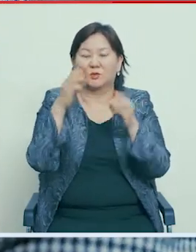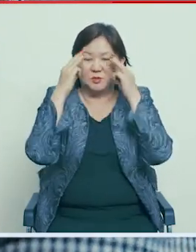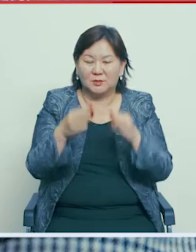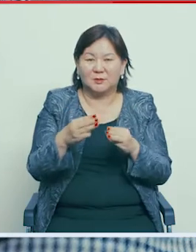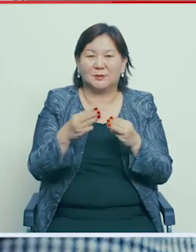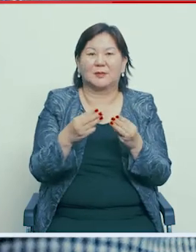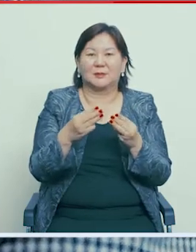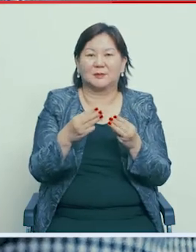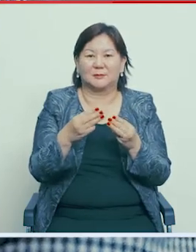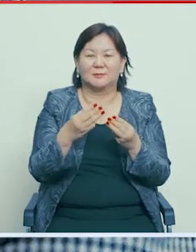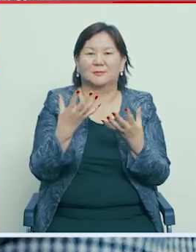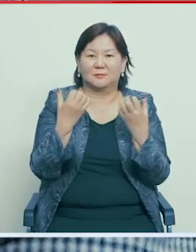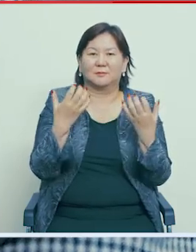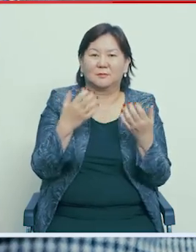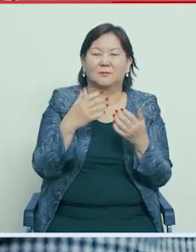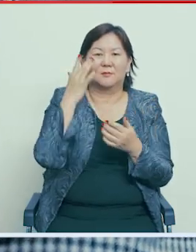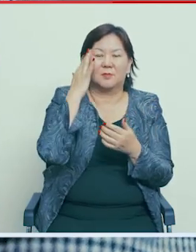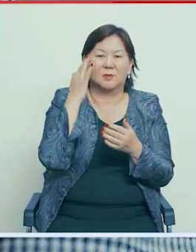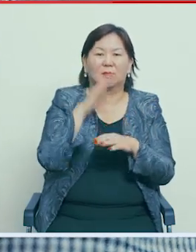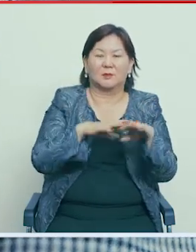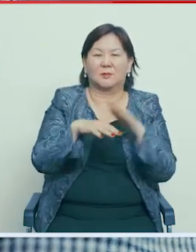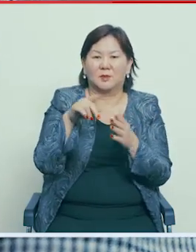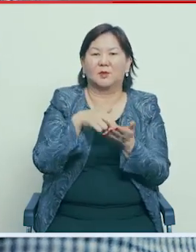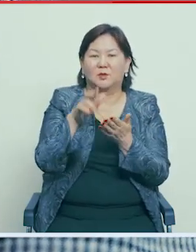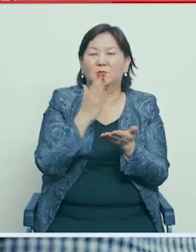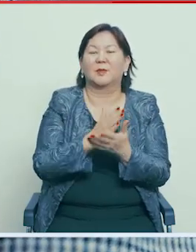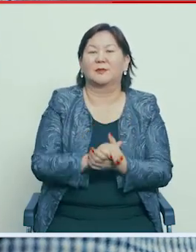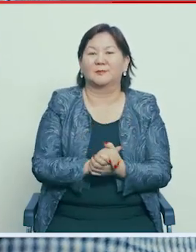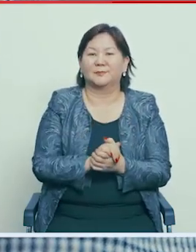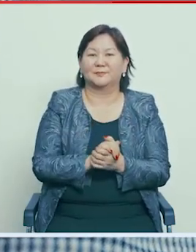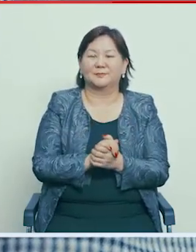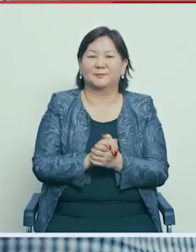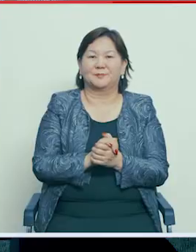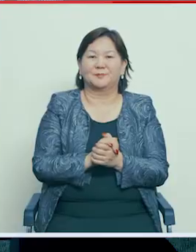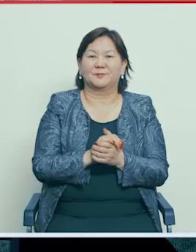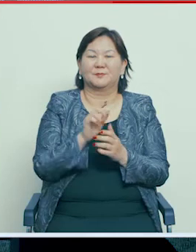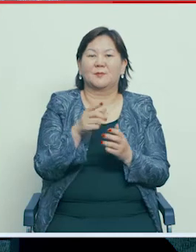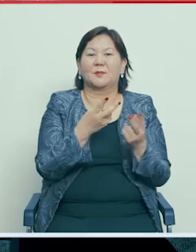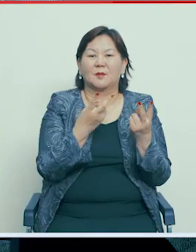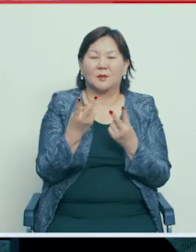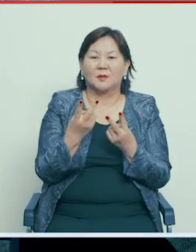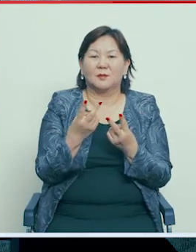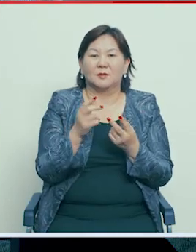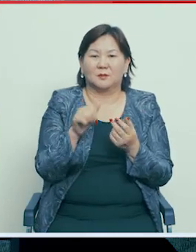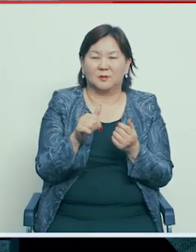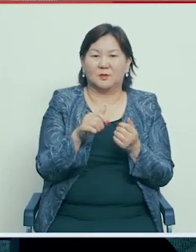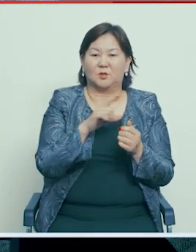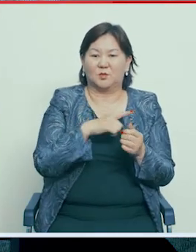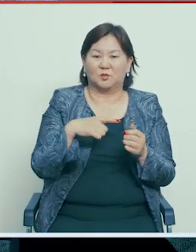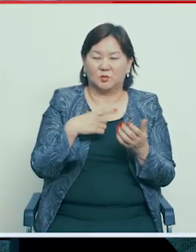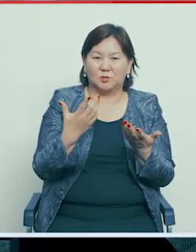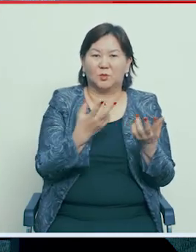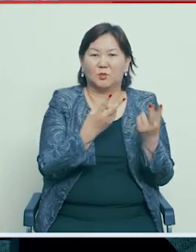дээр одоо бас нэлээл одоо бодоол гар буяа оролцоод явж байгаа тийм. Тий. Тэр хизээ эхэлж